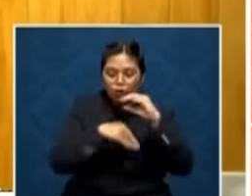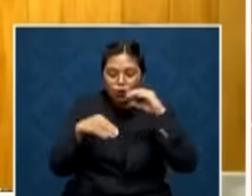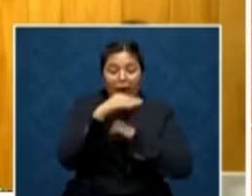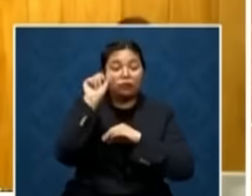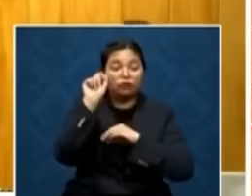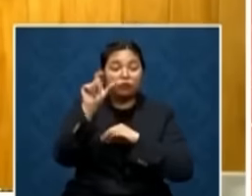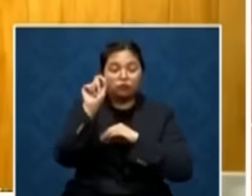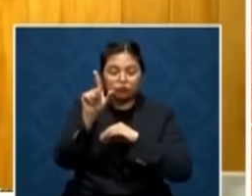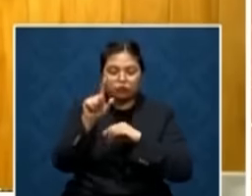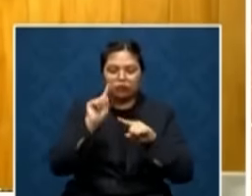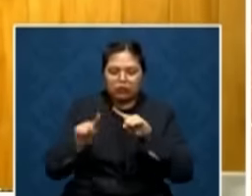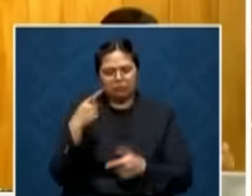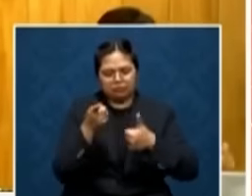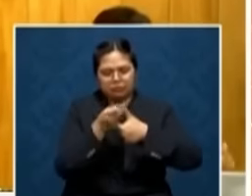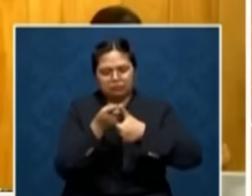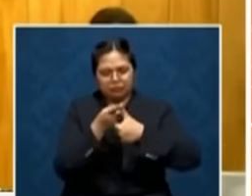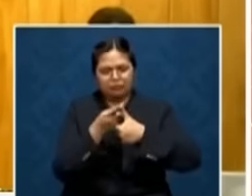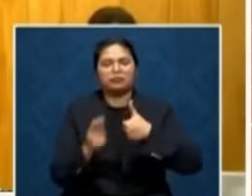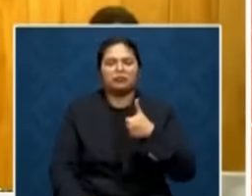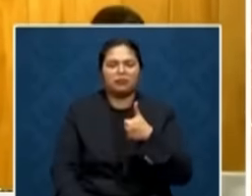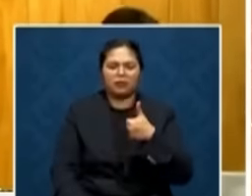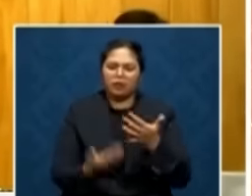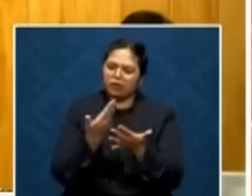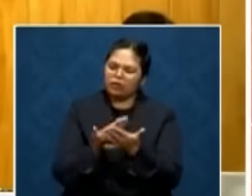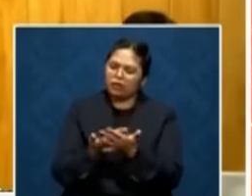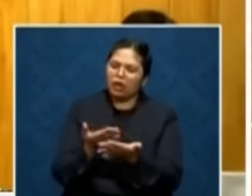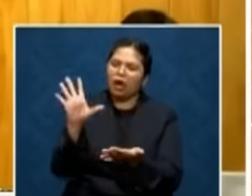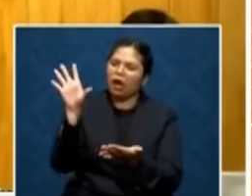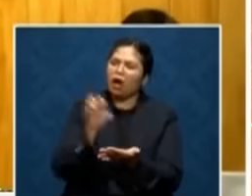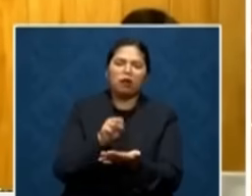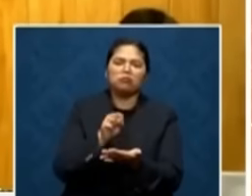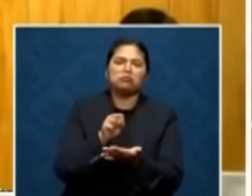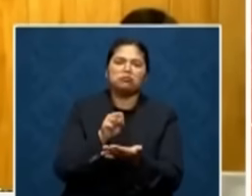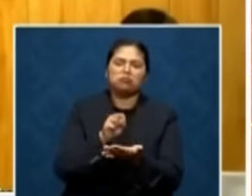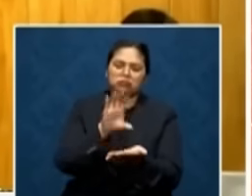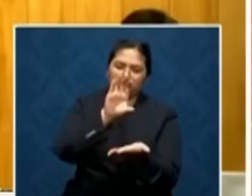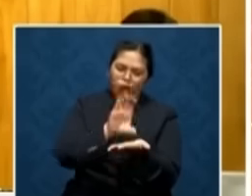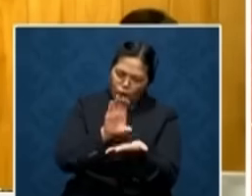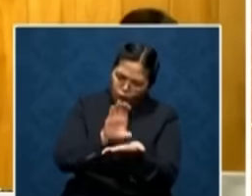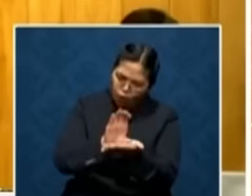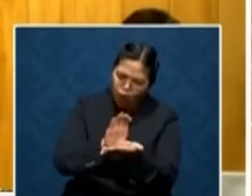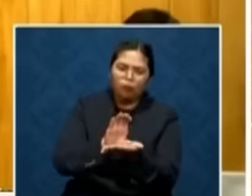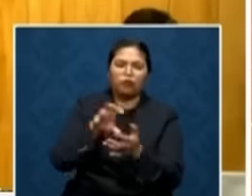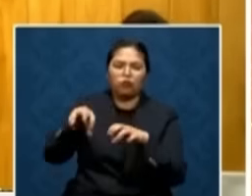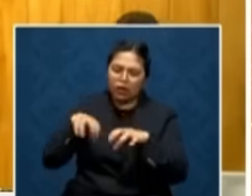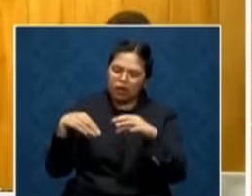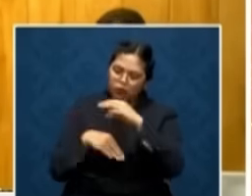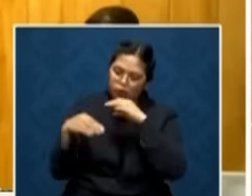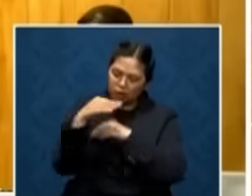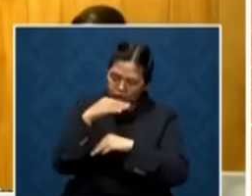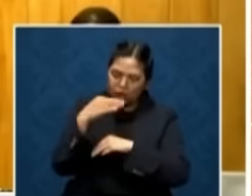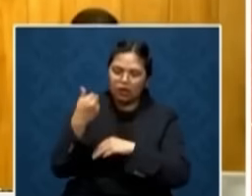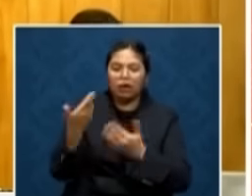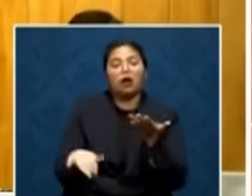ว.คำนูน ที่มาของเงินจะเป็นเงินในงบประมาณเป็นโครงการในงบประมาณ